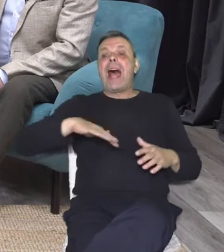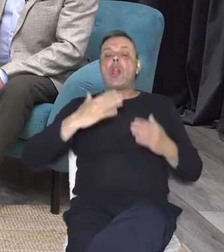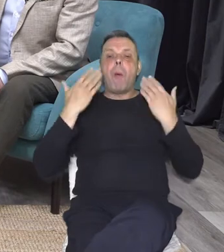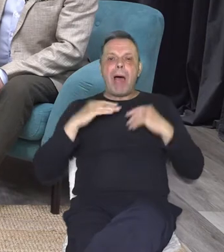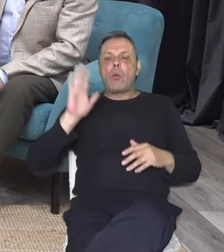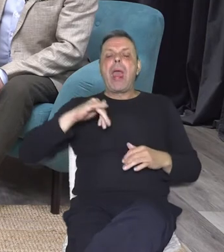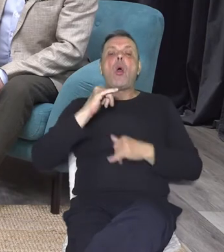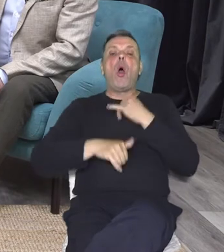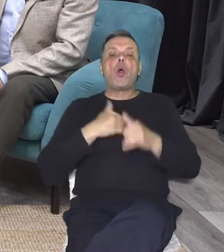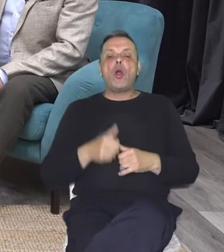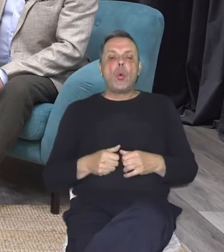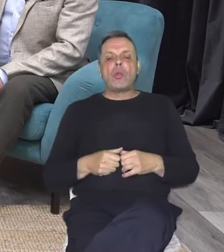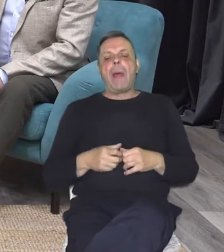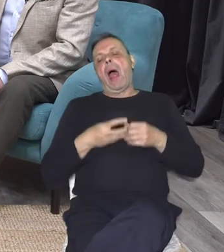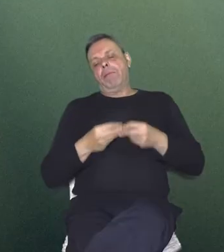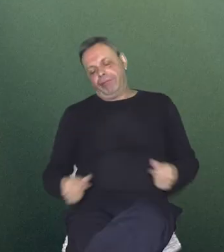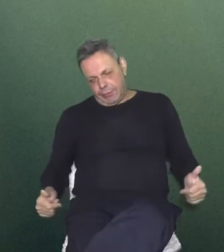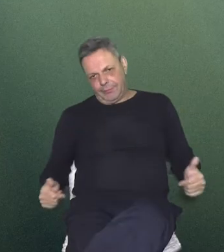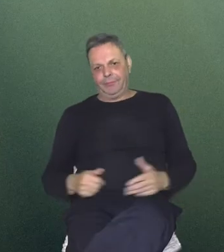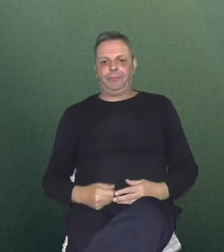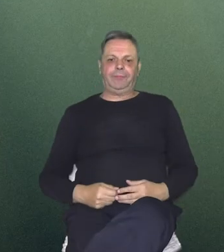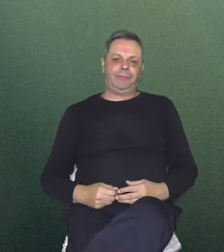Una i na Uni nego čitavu godinu onako.